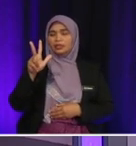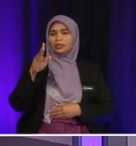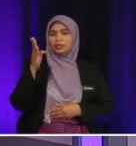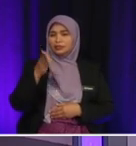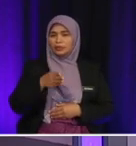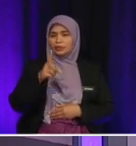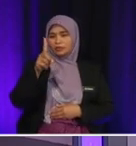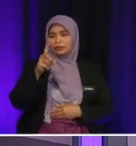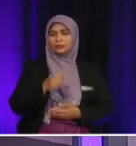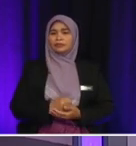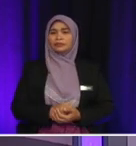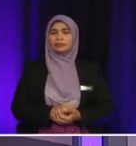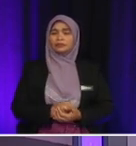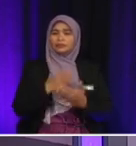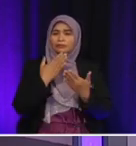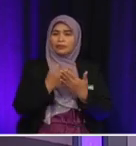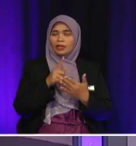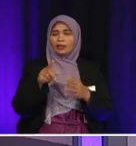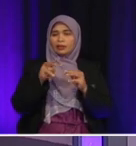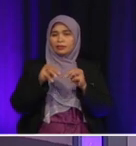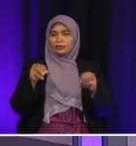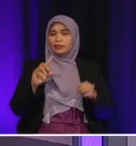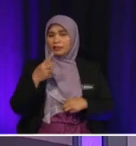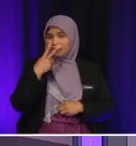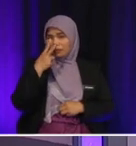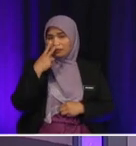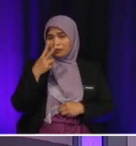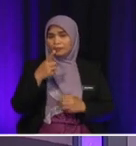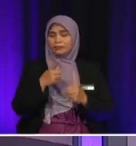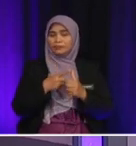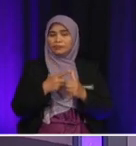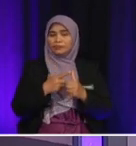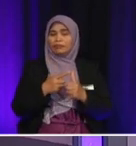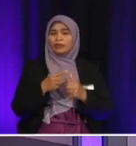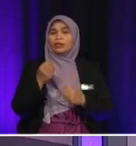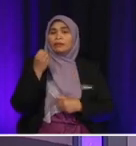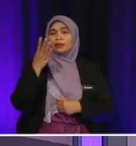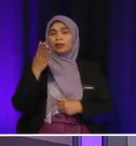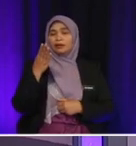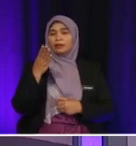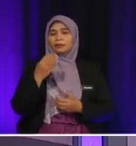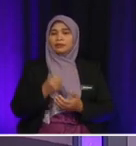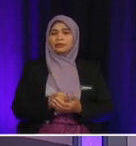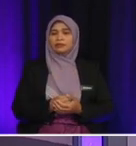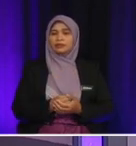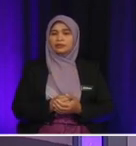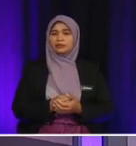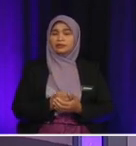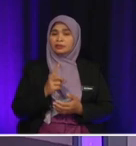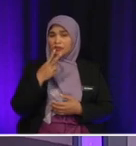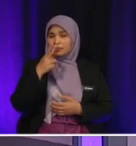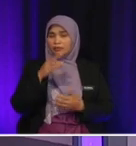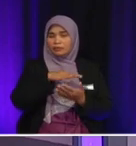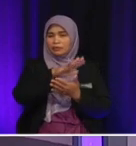1223-1 baiklah murid-murid kita lihat dahulu berapakah secara umum ya kita lihat dahulu